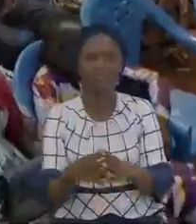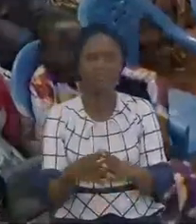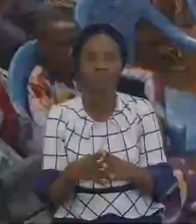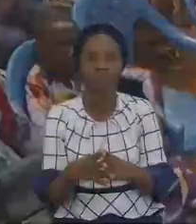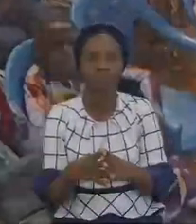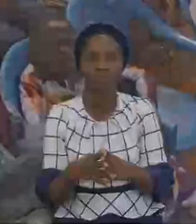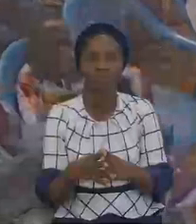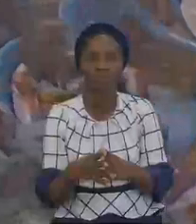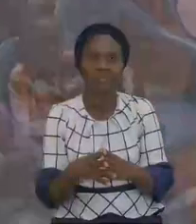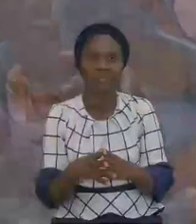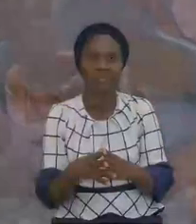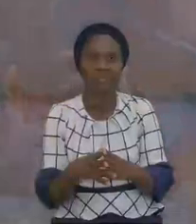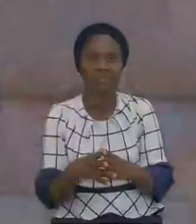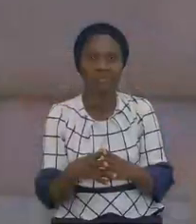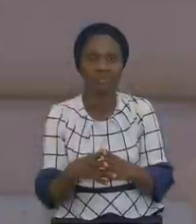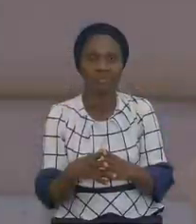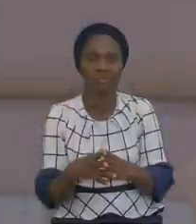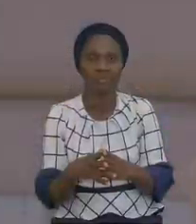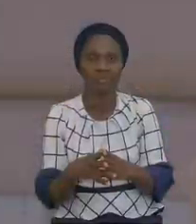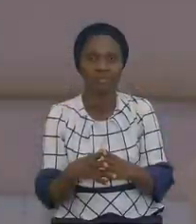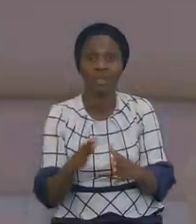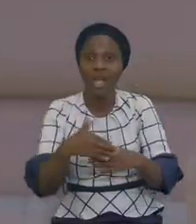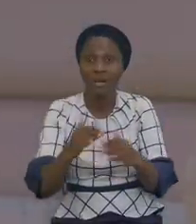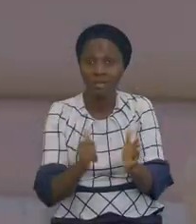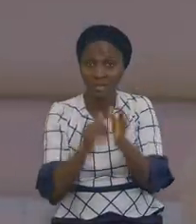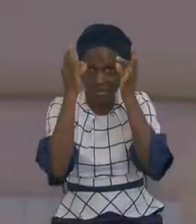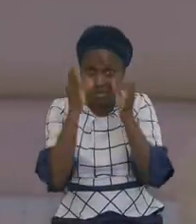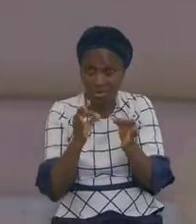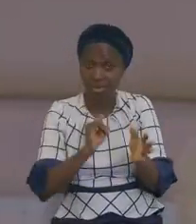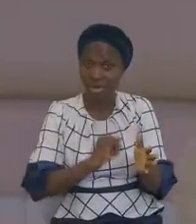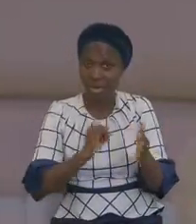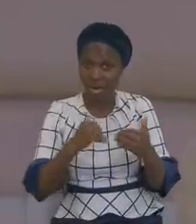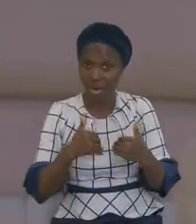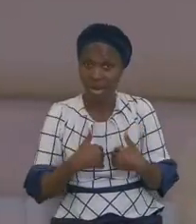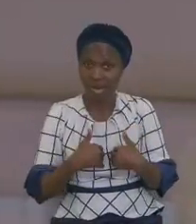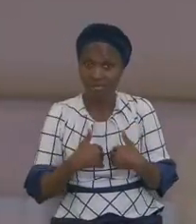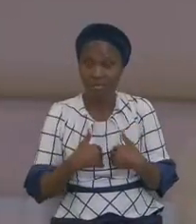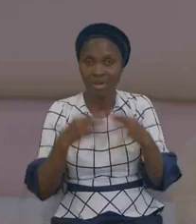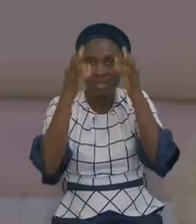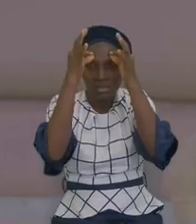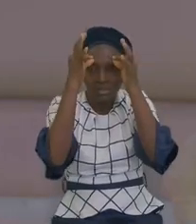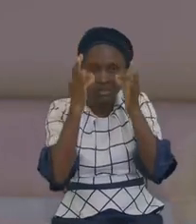Et après cette décision, j'ai la détermination